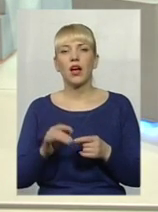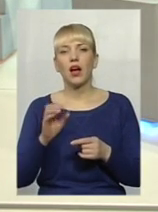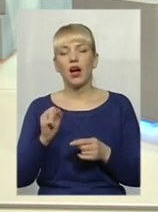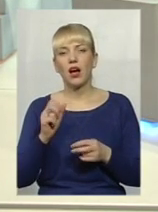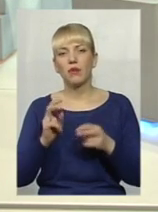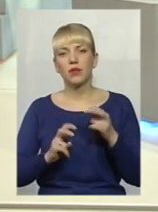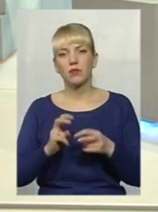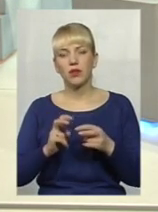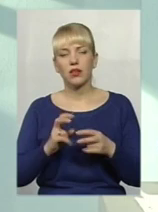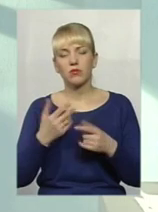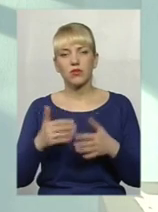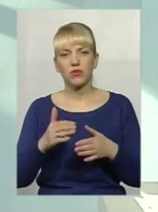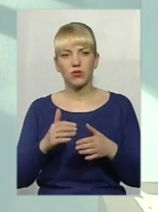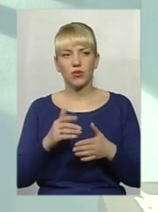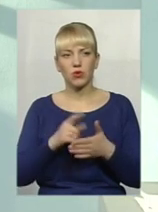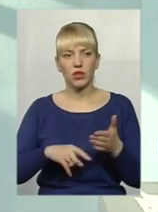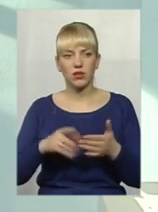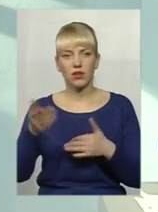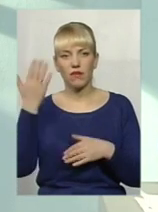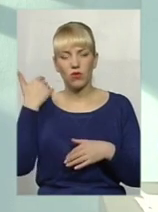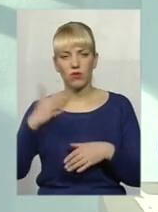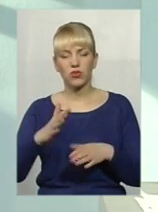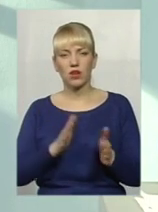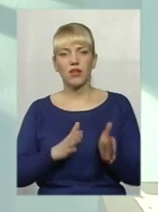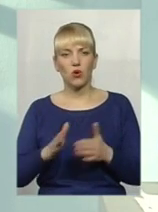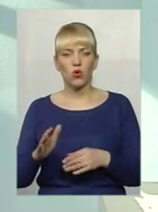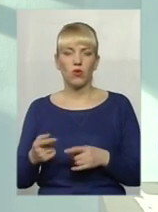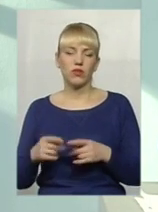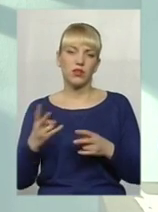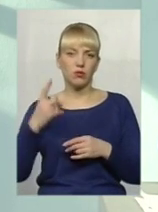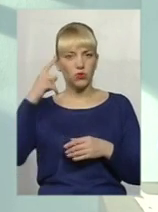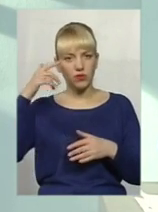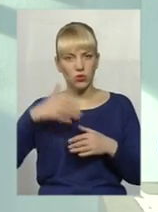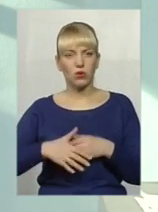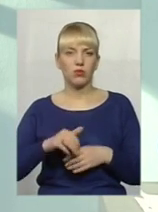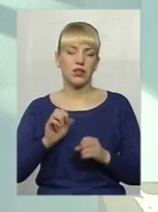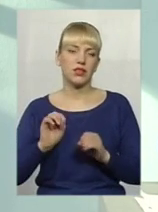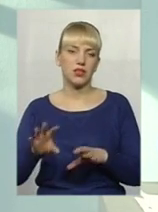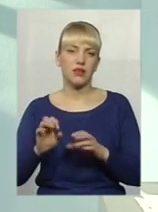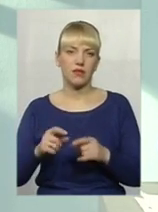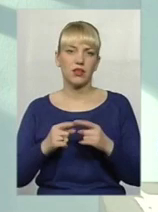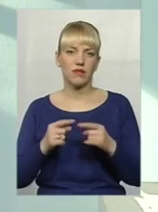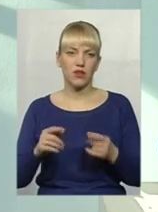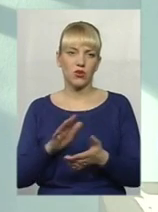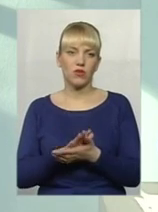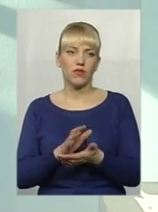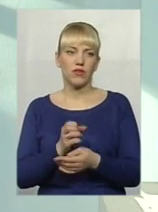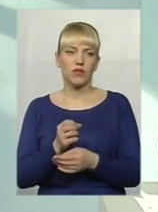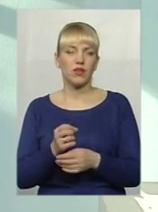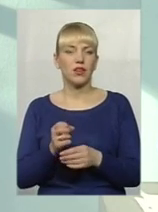воно давним-давно все врегульовано, просто треба бути свідомим і здавати на утилізацію вироби, відходи, мусиш їх